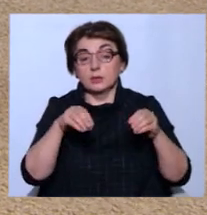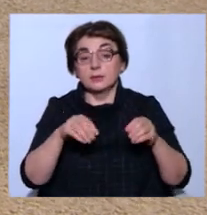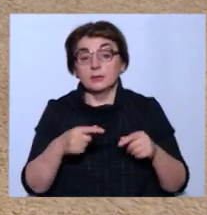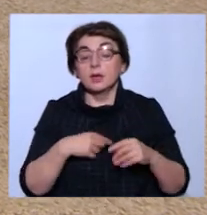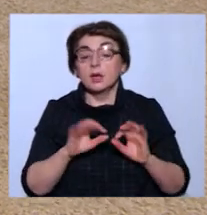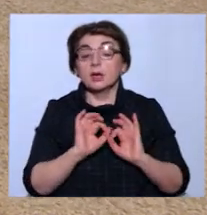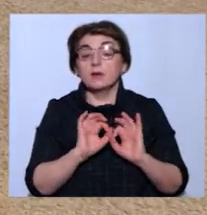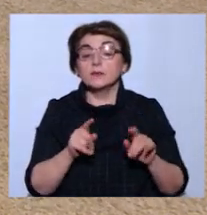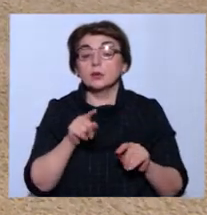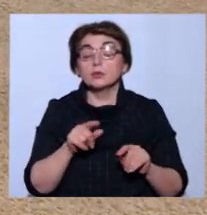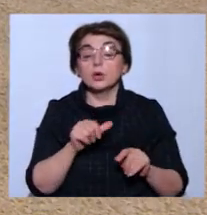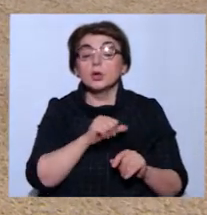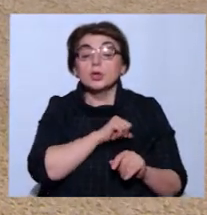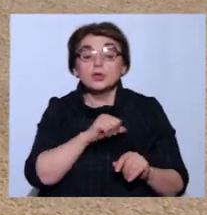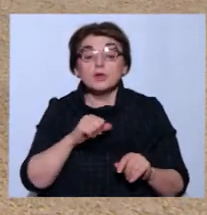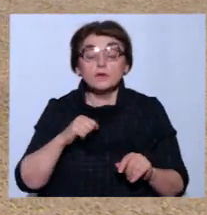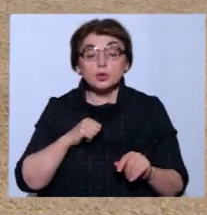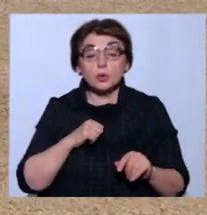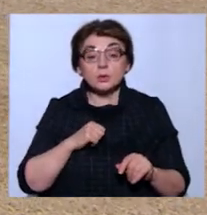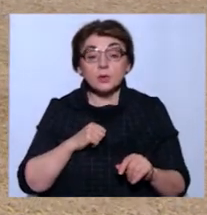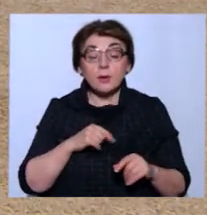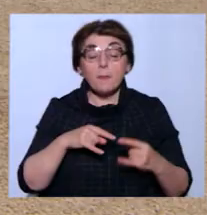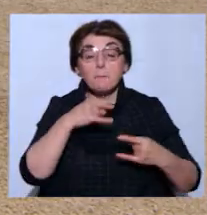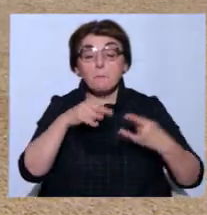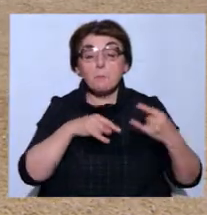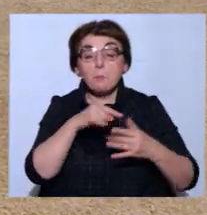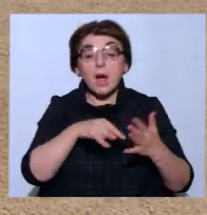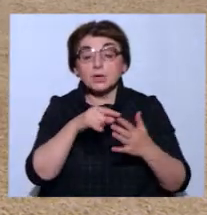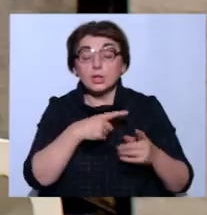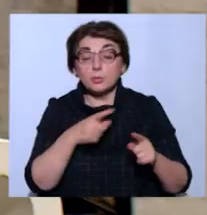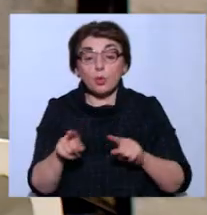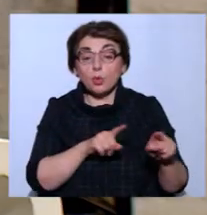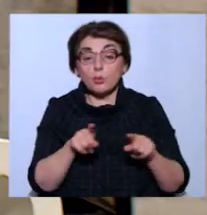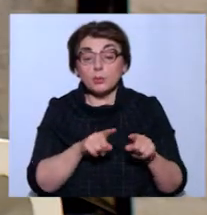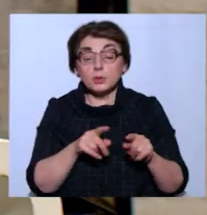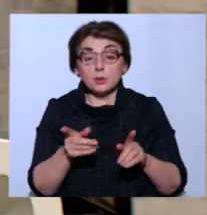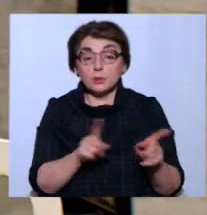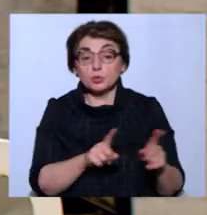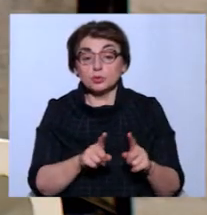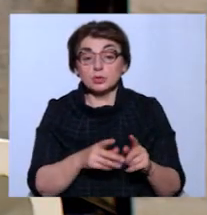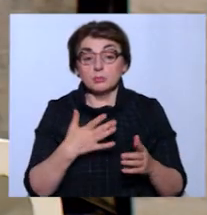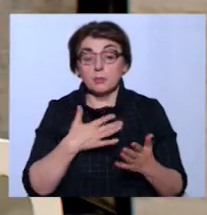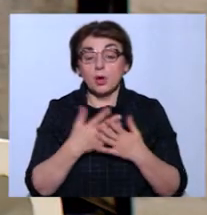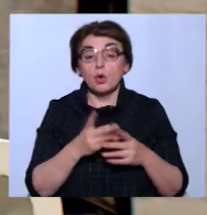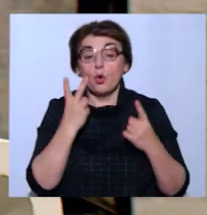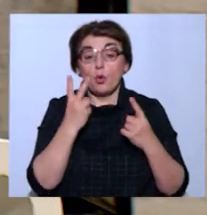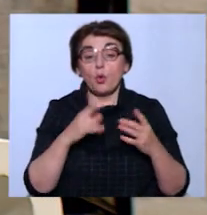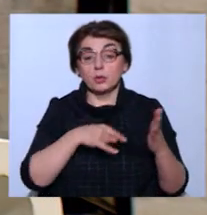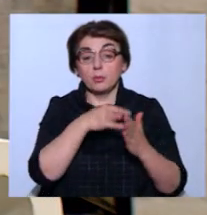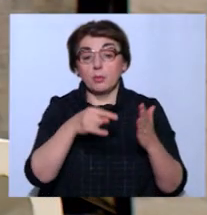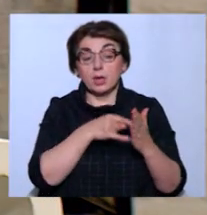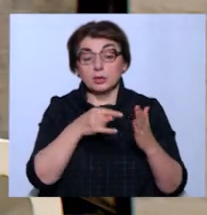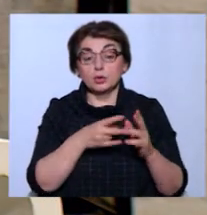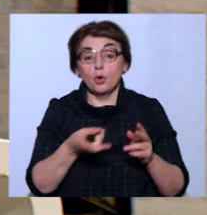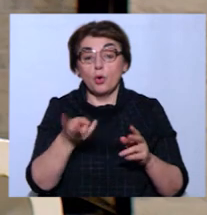ახლა ვისაუბროთ იმაზე, თვითონ მაგნიტები როგორ ურთიერთქმედებენ ერთმანეთთან. ნახეთ, მე მიჭირავს ორი მაგნიტი და